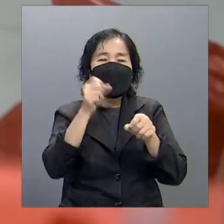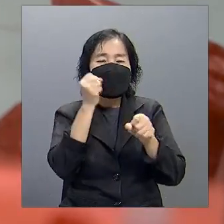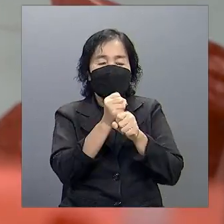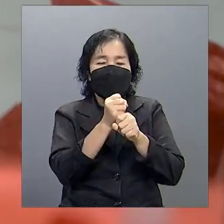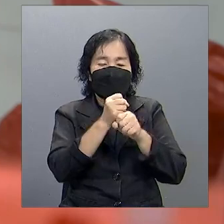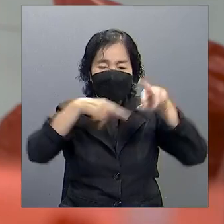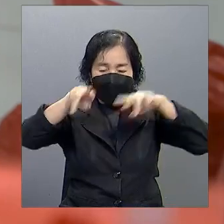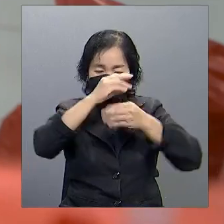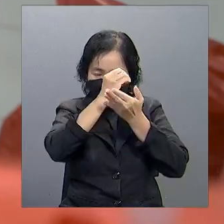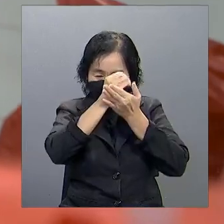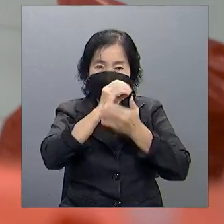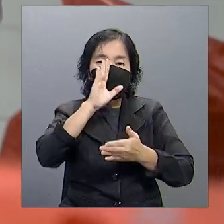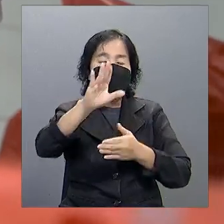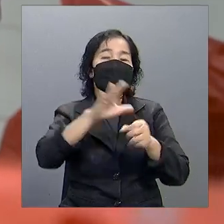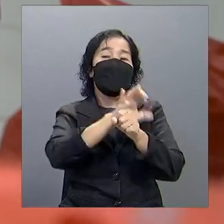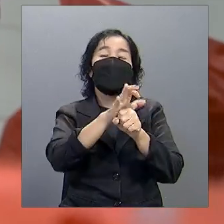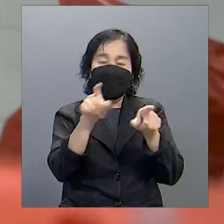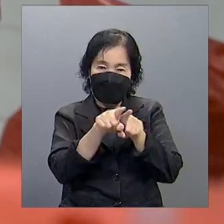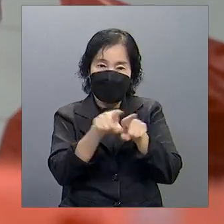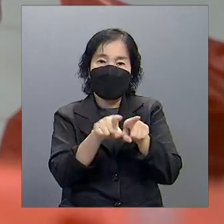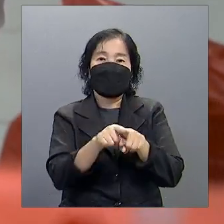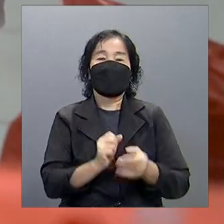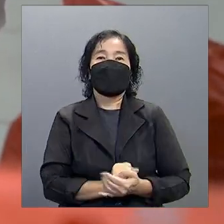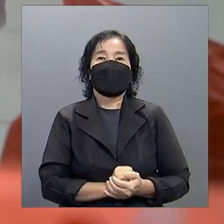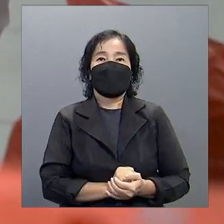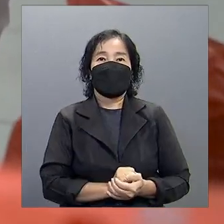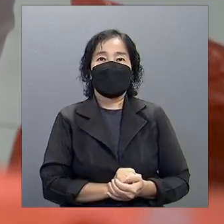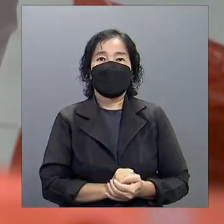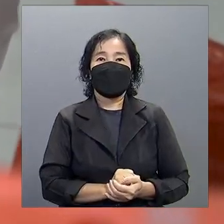PCR ของโควิดอันเดียวกัน